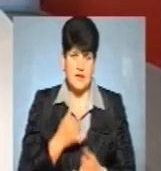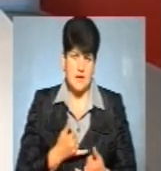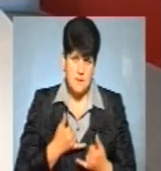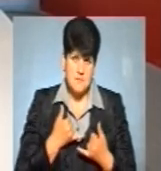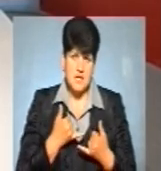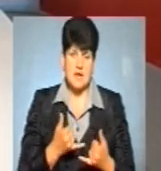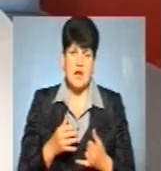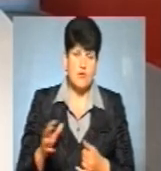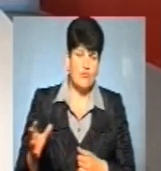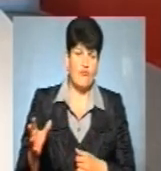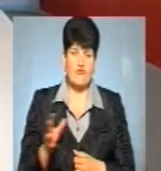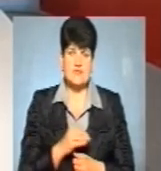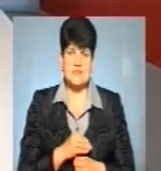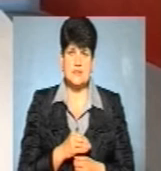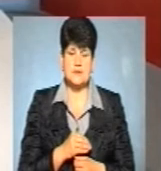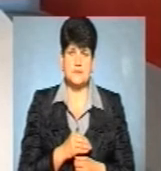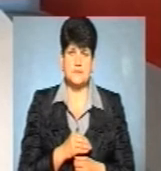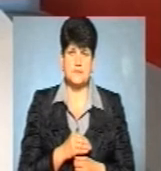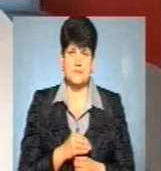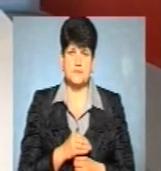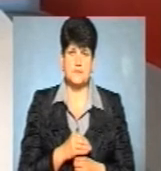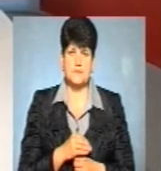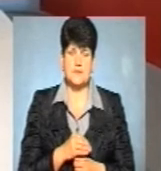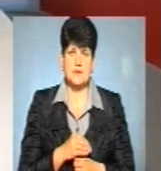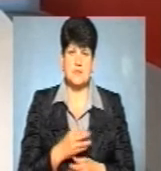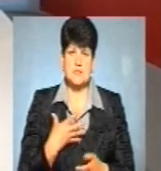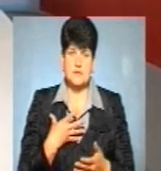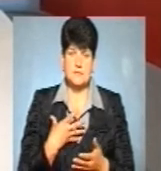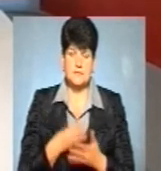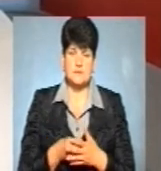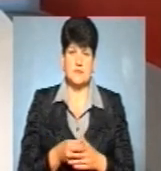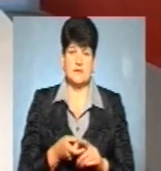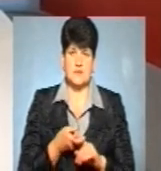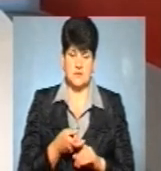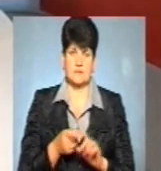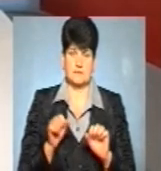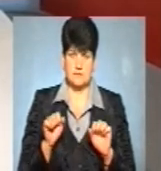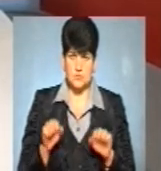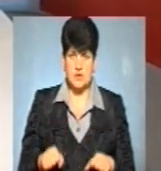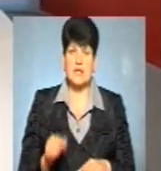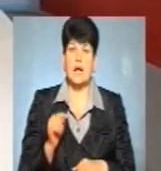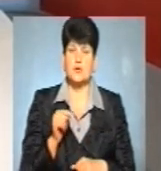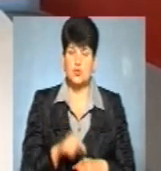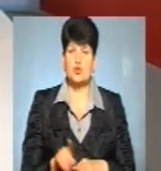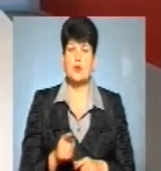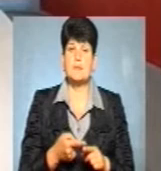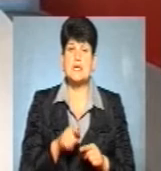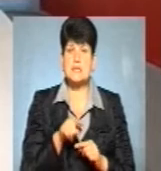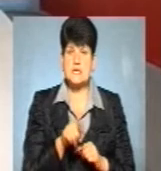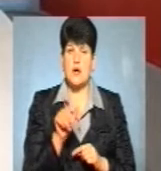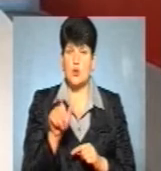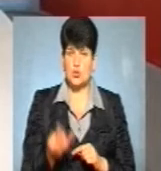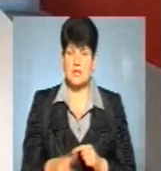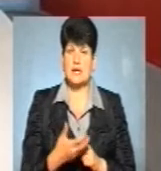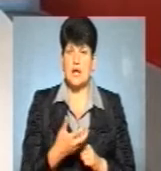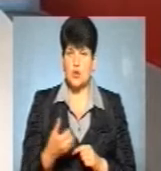всі, включаю свої важелі, законні важелі, для того, щоб ця людина отримала ту